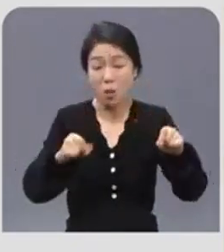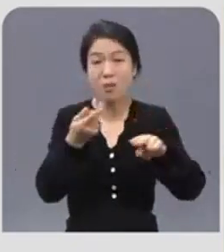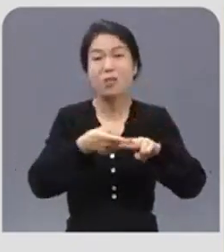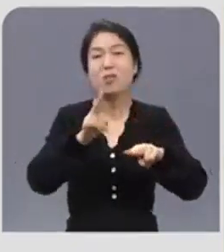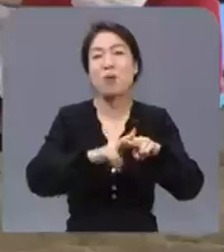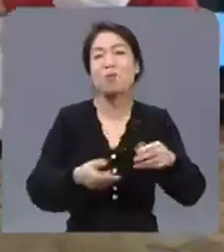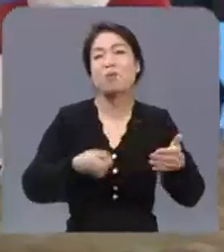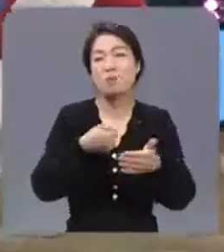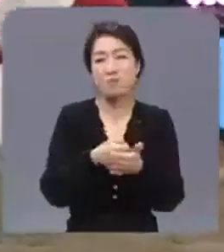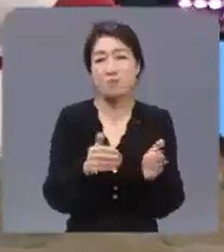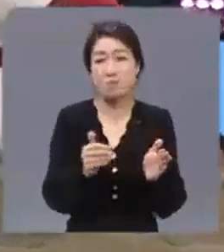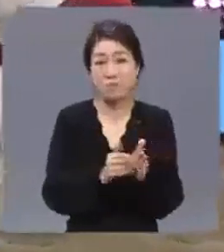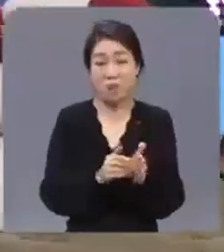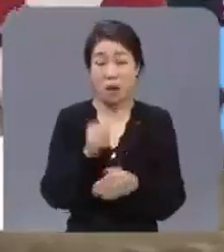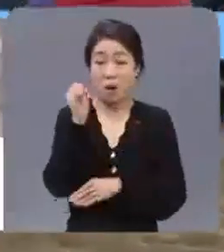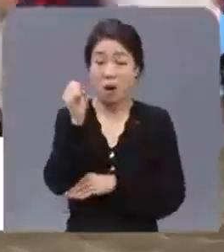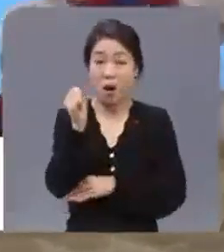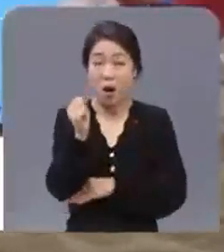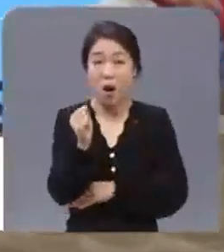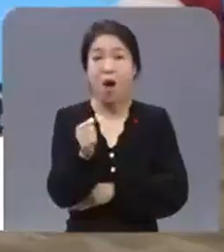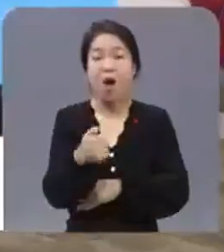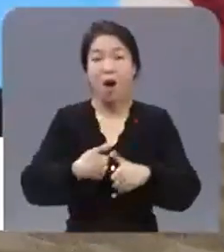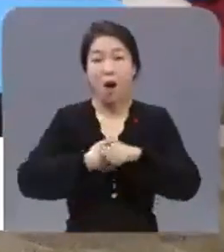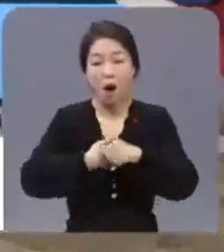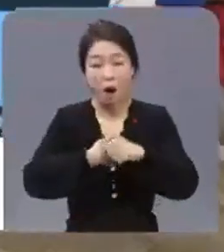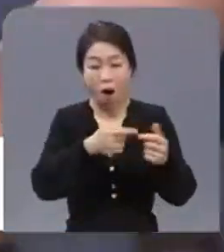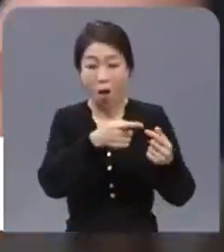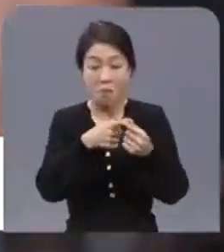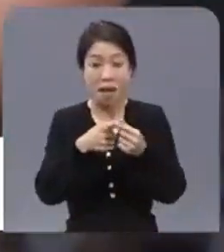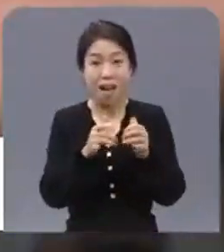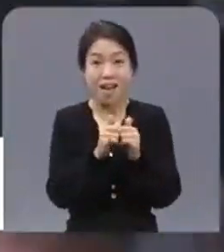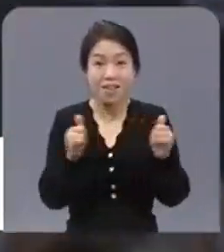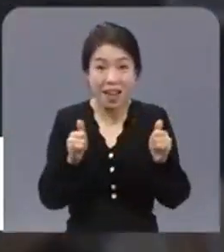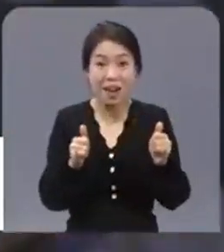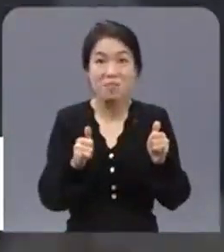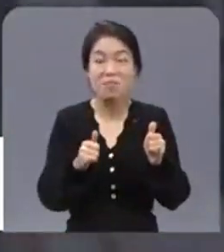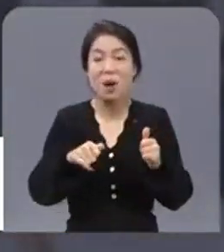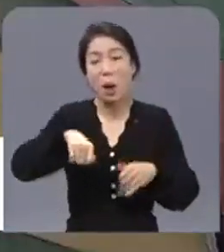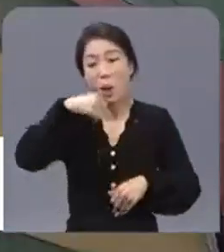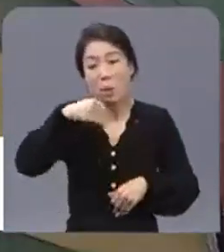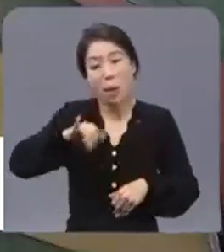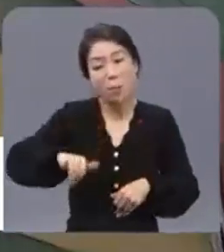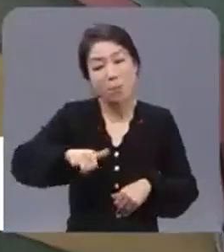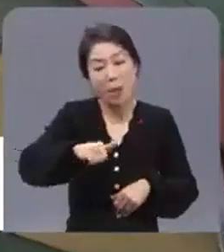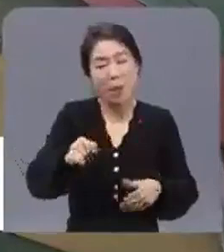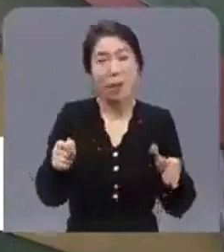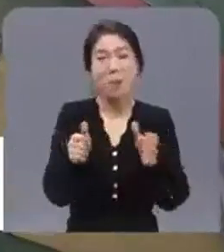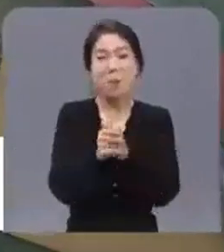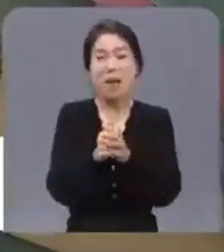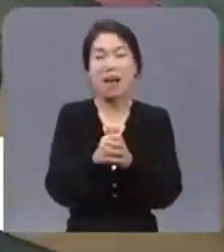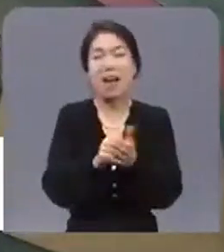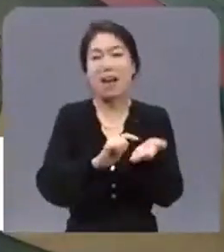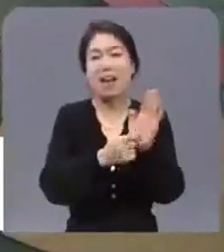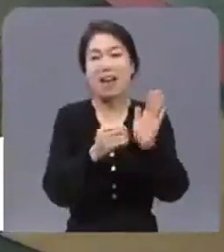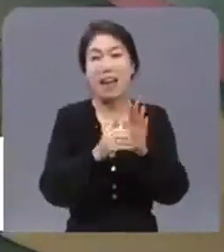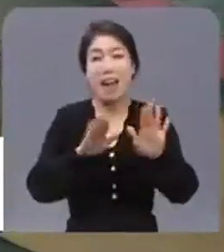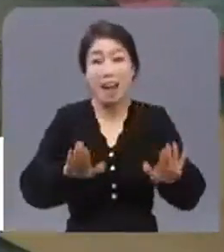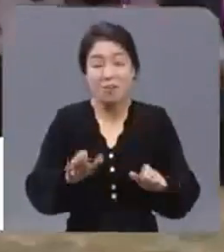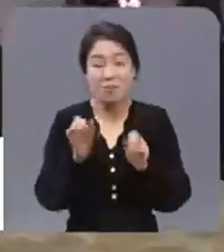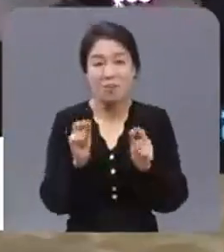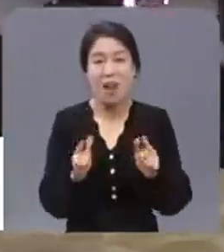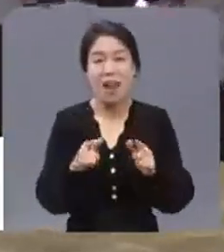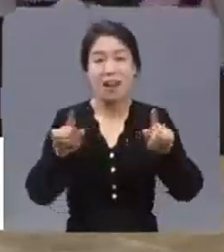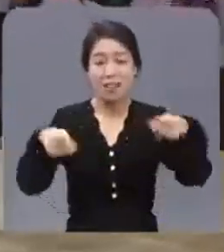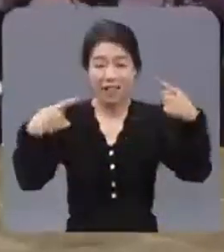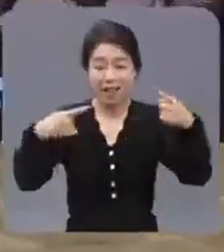하나입니다 영암군은 천하장사와 식사 데이트라는 이색 답례품을 내걸었습니다 마침 이번 설날